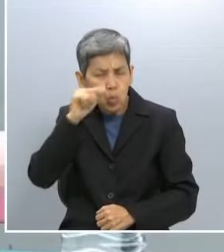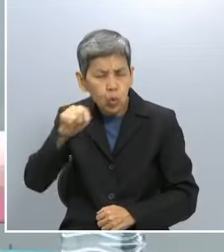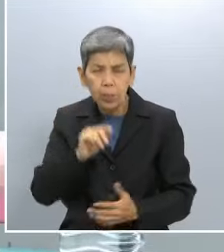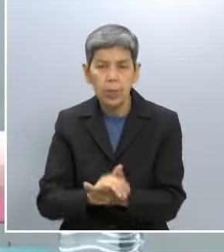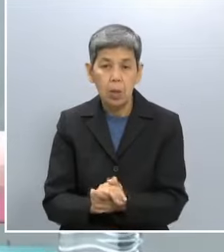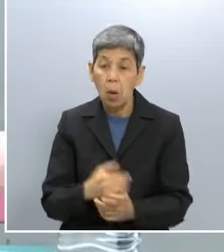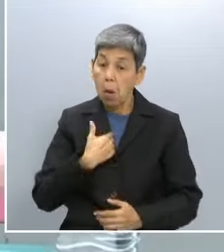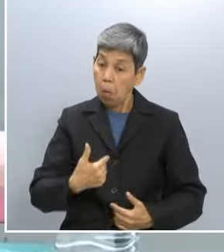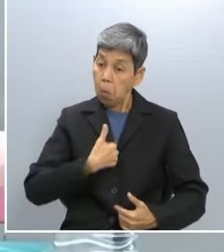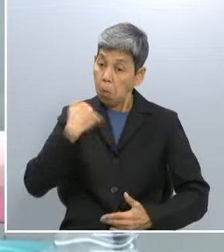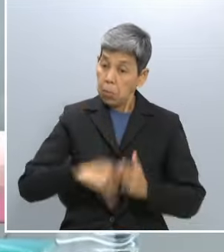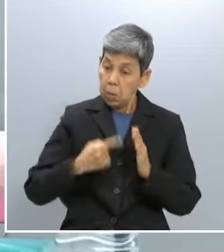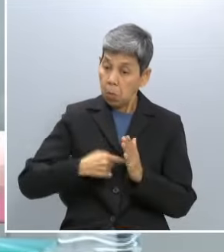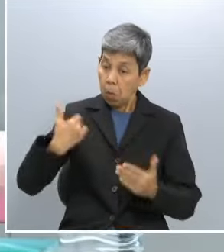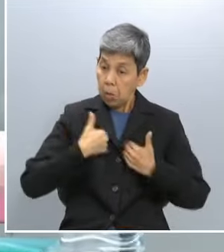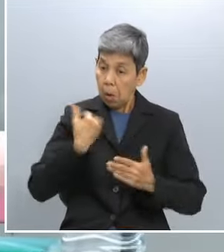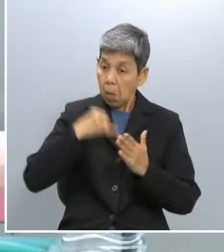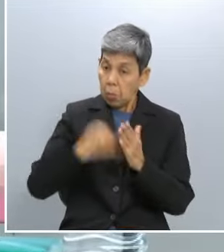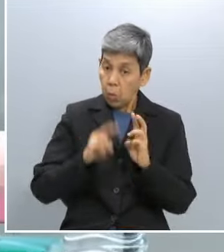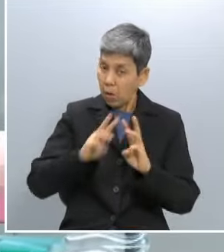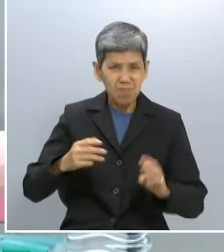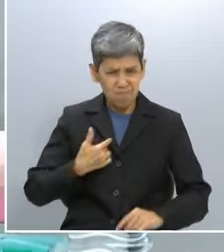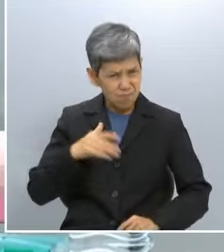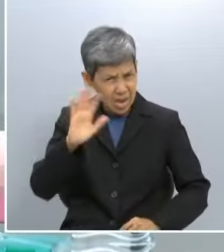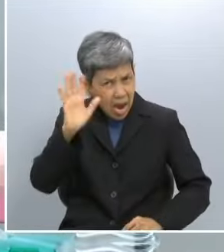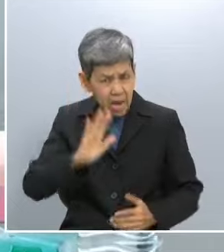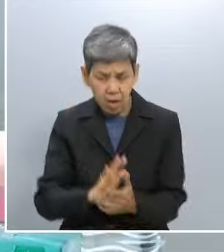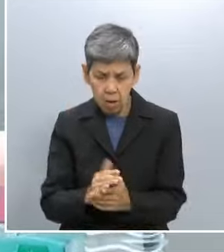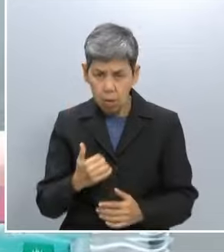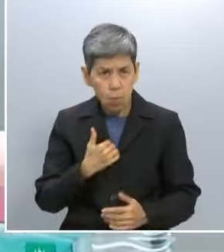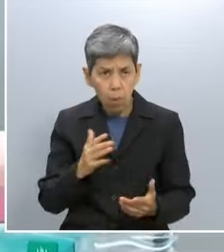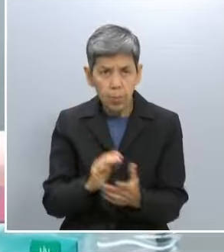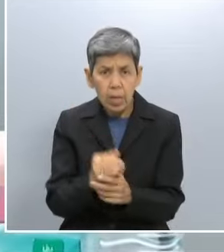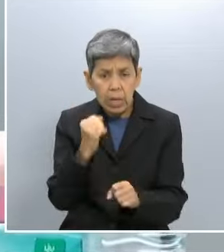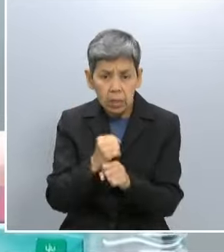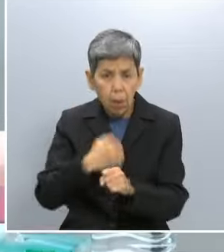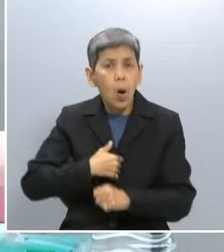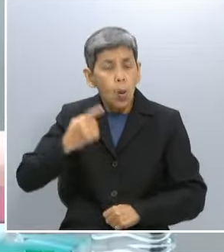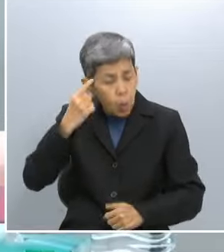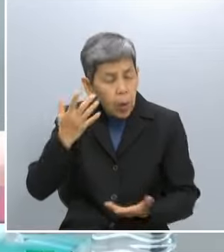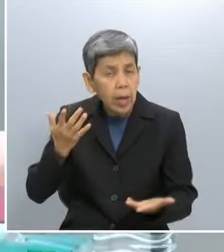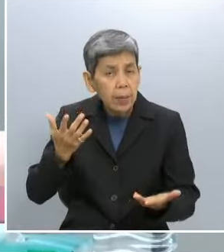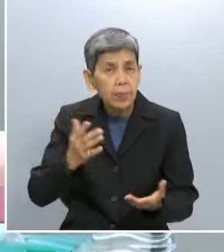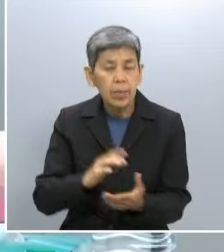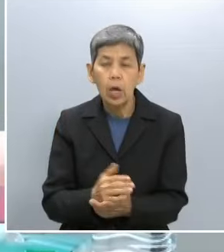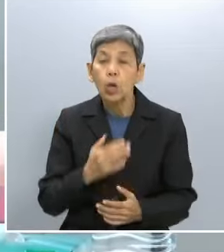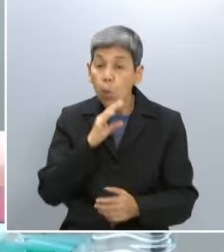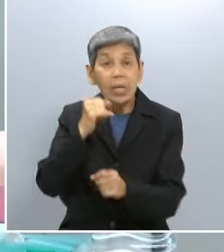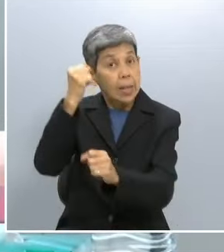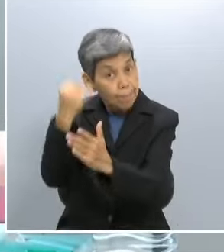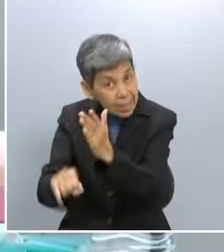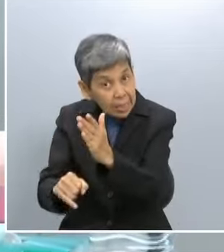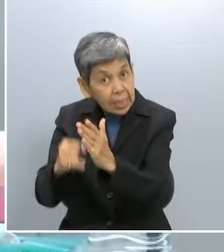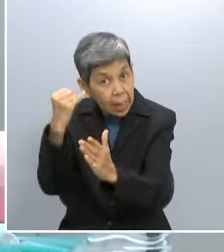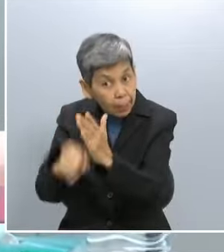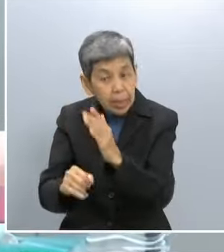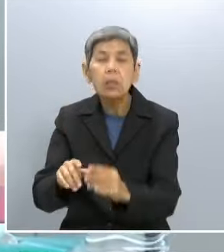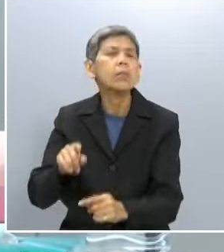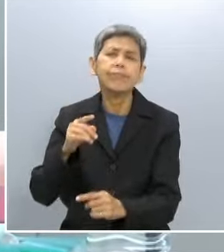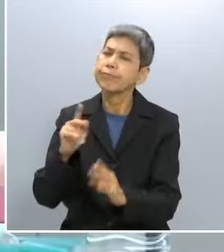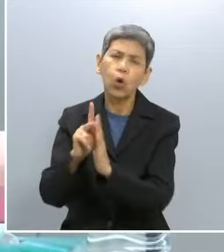าบอกว่าผมผิดเว็บพนันด้วยไม่ใช่ผมจะรู้มันทำอะไรผมจะรู้ไหมนะครับแต่ถ้าเขาผิดชัดเจนก็ต้องว่า